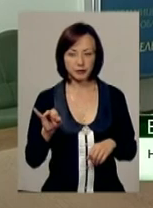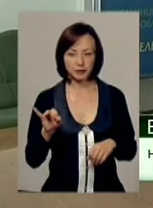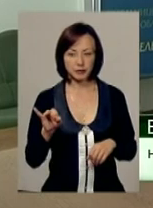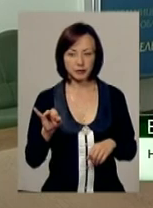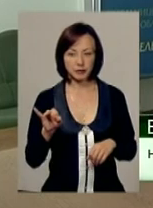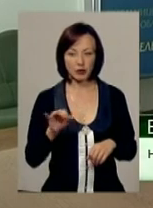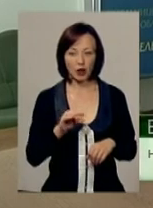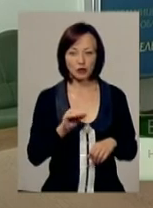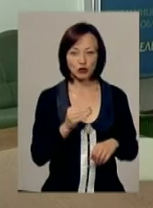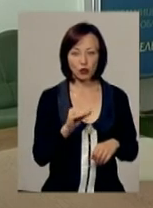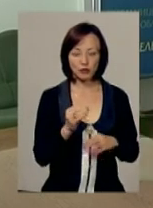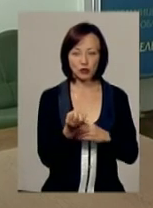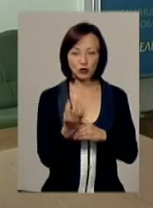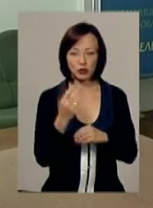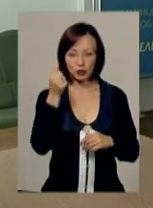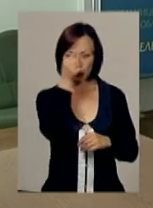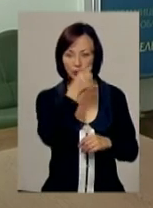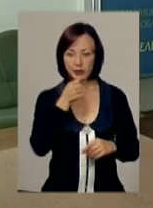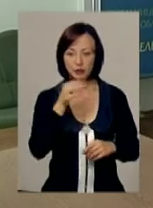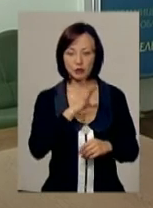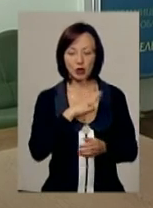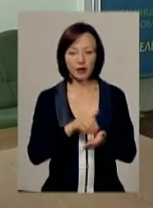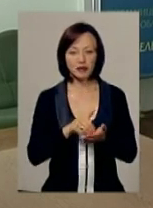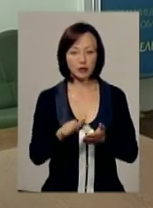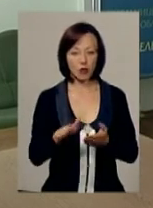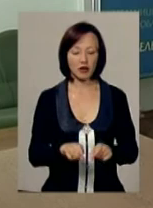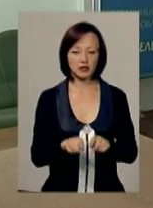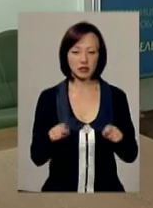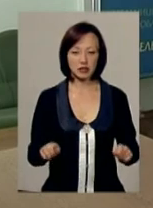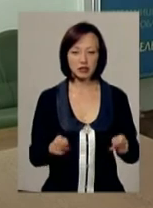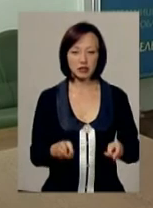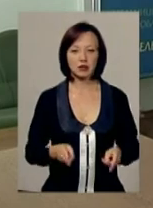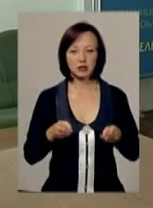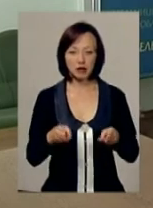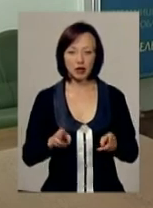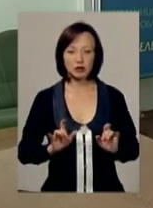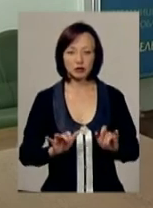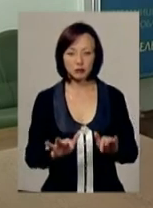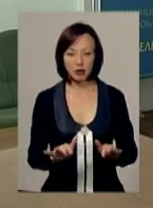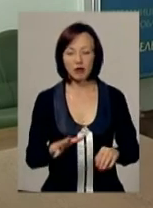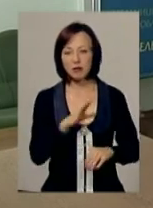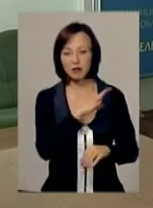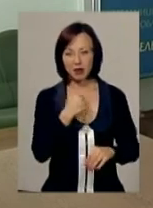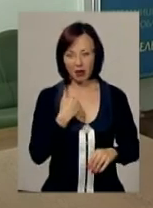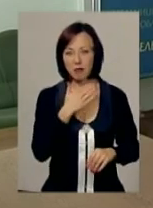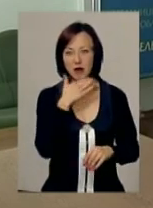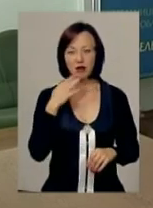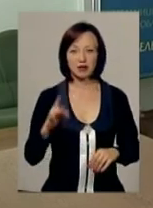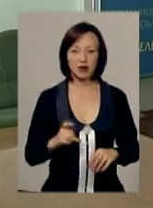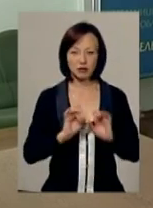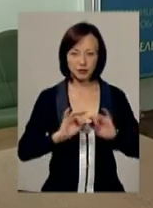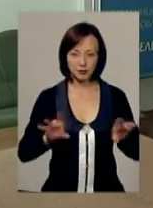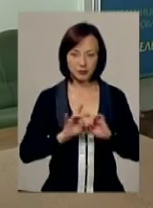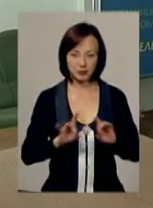в жовтні 2014 року була відмова в порушенні кримінальної справи, про що я вже надав і Раді Майдану, і всім нашим